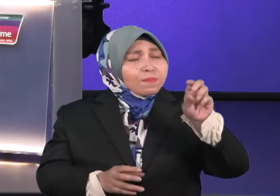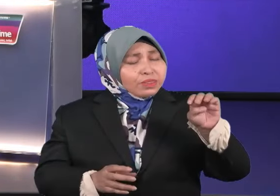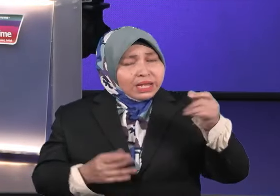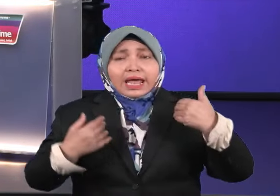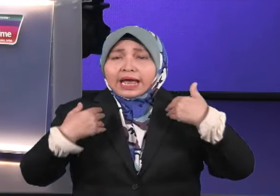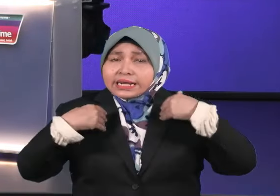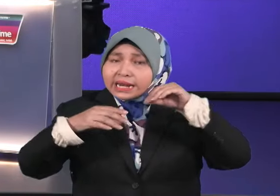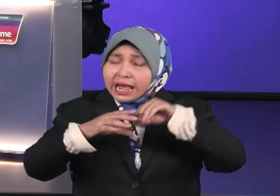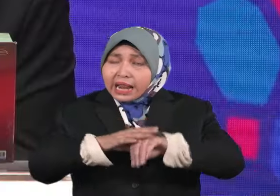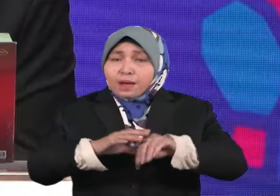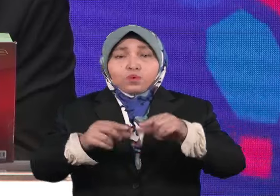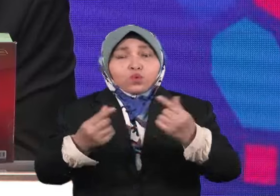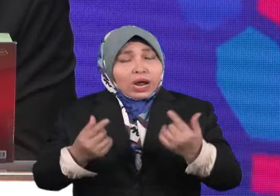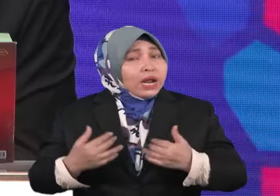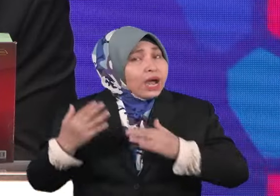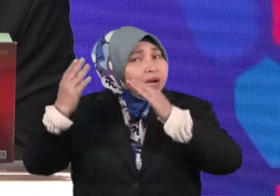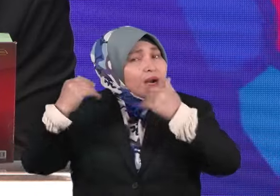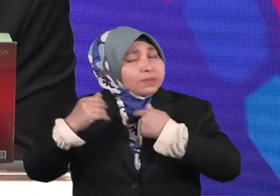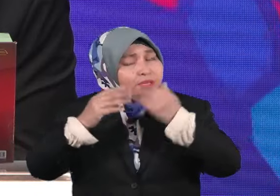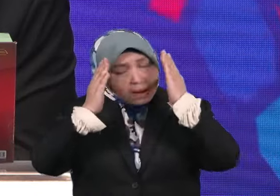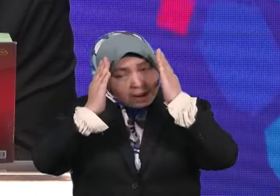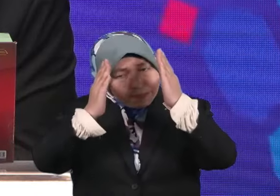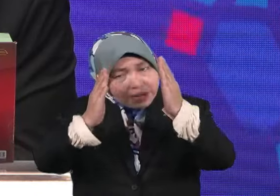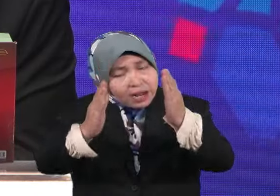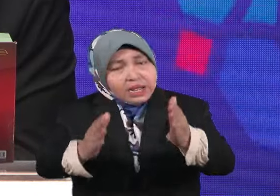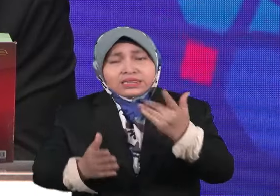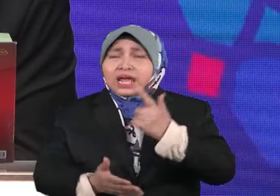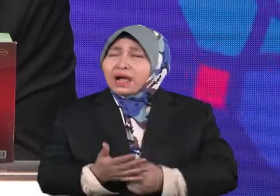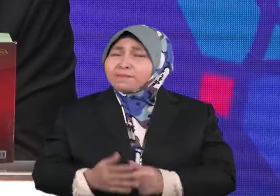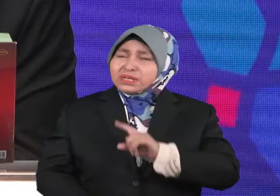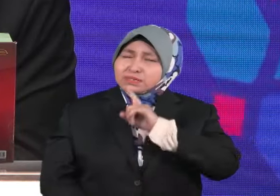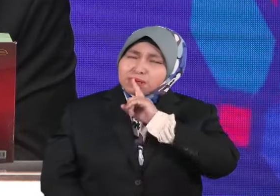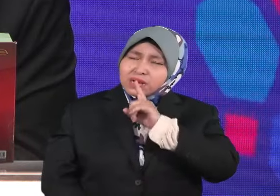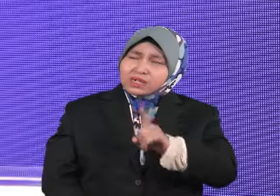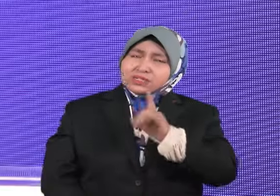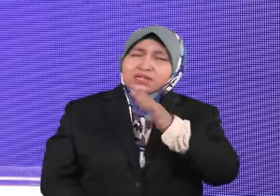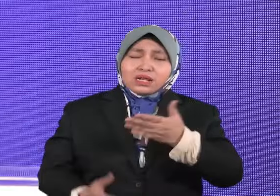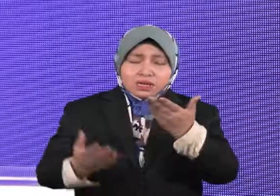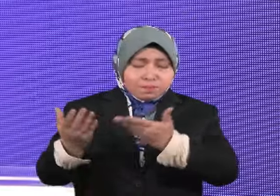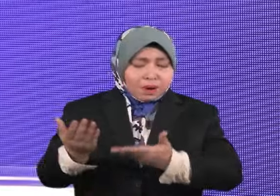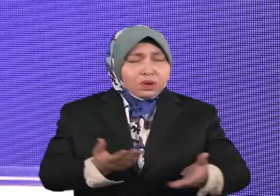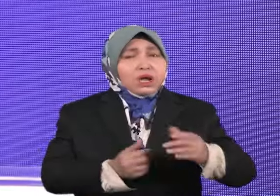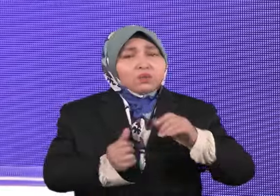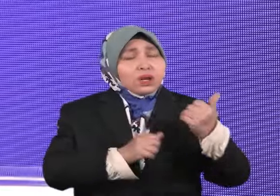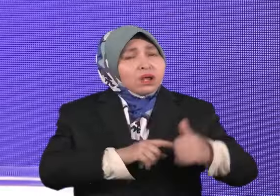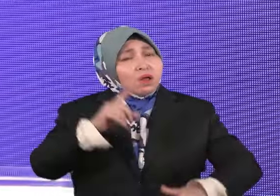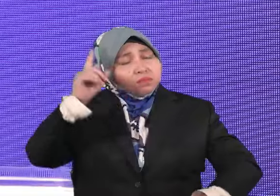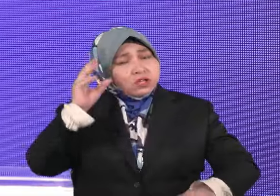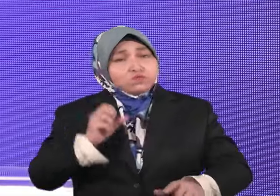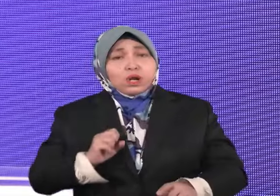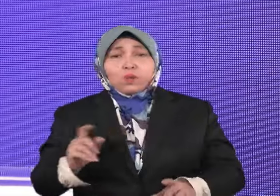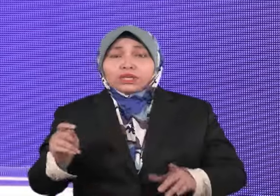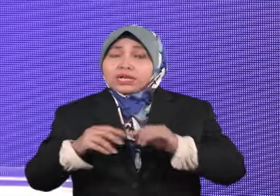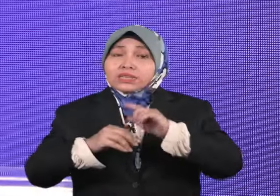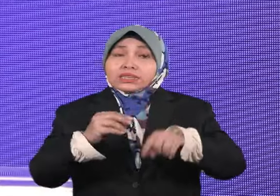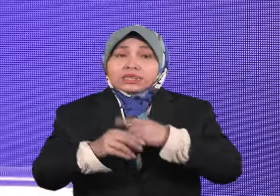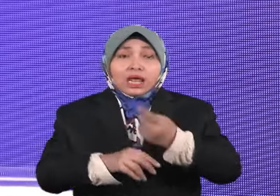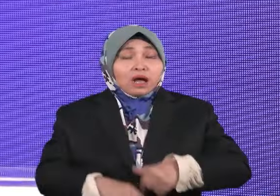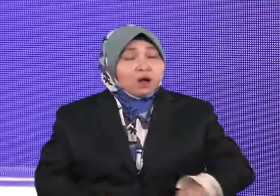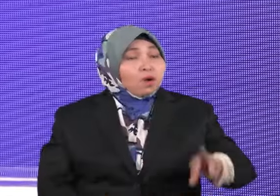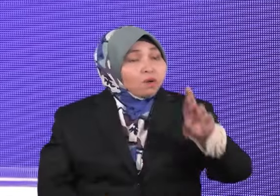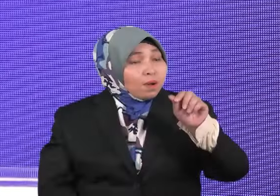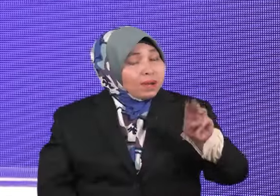Al-Quran yang moga-moga kita dapat menghayati apakah sebenarnya yang dibawakan Allah Subhanahu Wa Taala Ustaz ya tentang Ramadan,